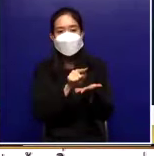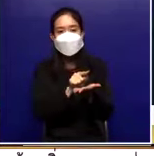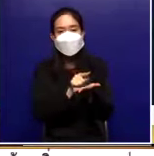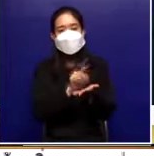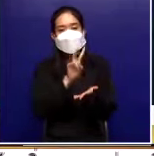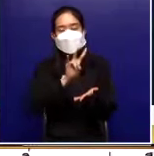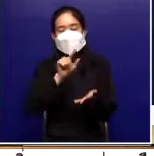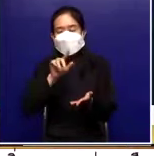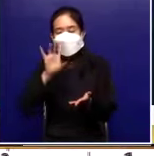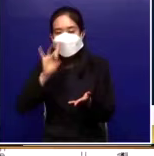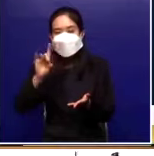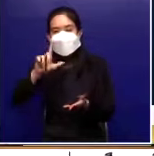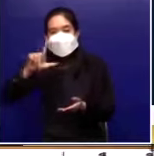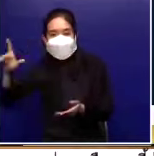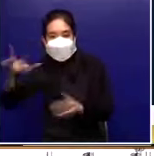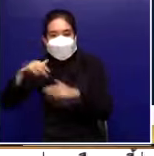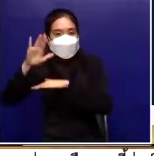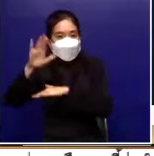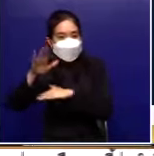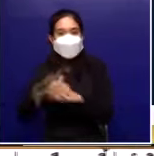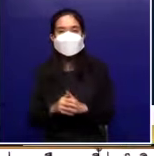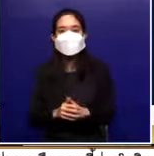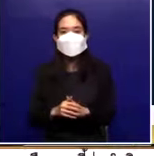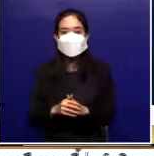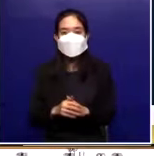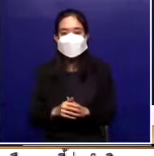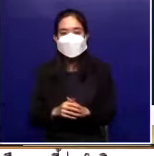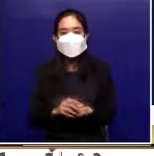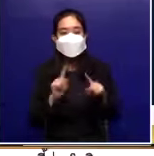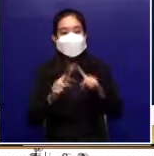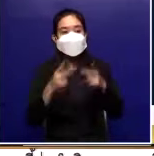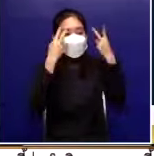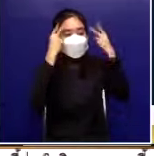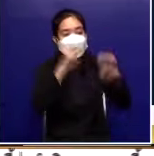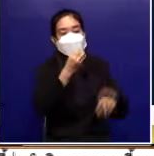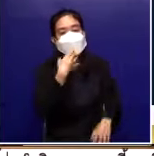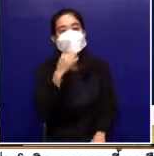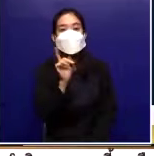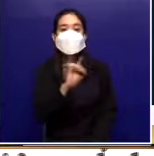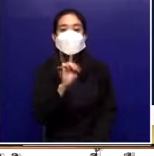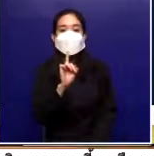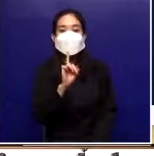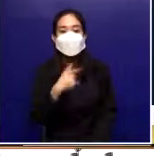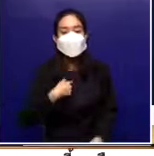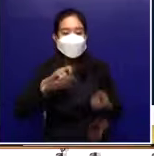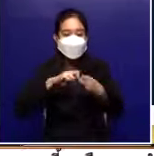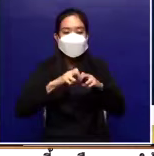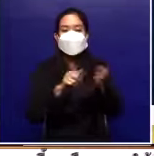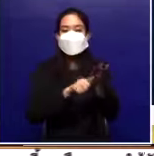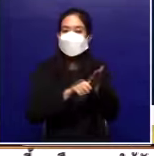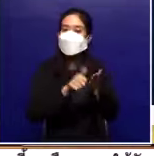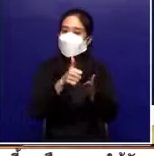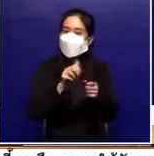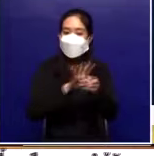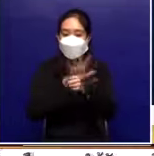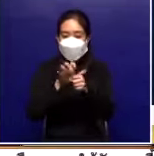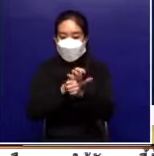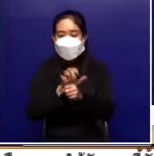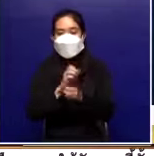าทนี่นะท่านบอกว่าไงครับจะแก้ปัญหาโรคระบาดจะแก้อย่างโน้นจะแก้อย่